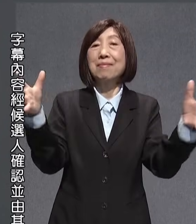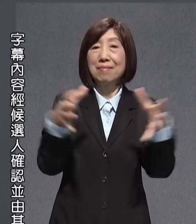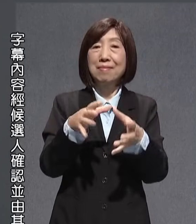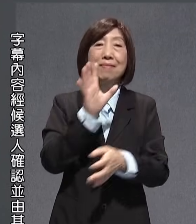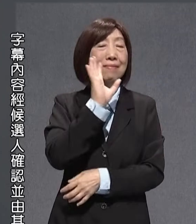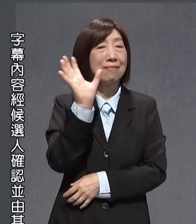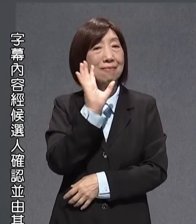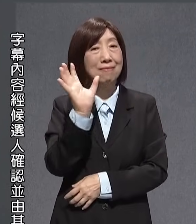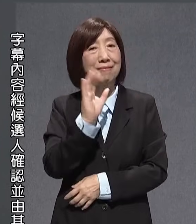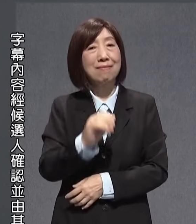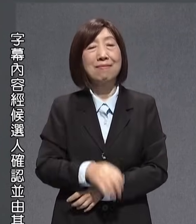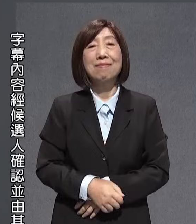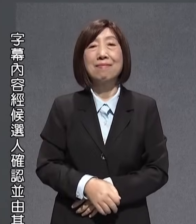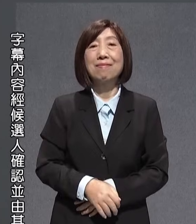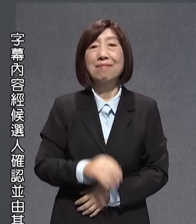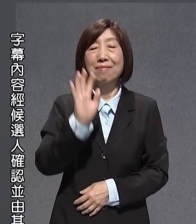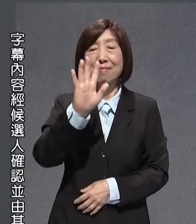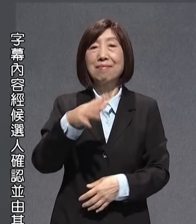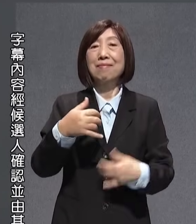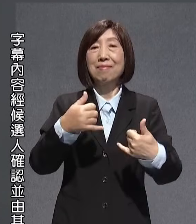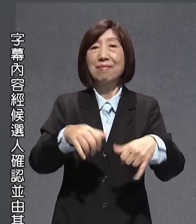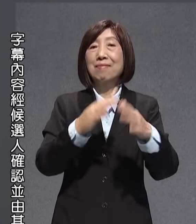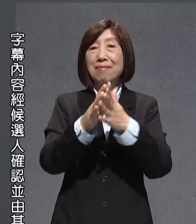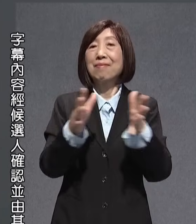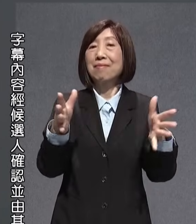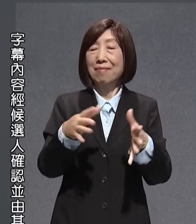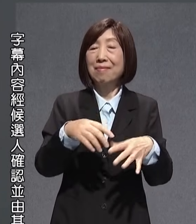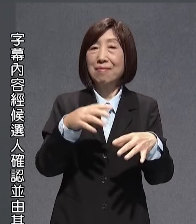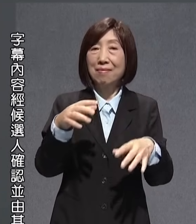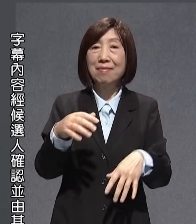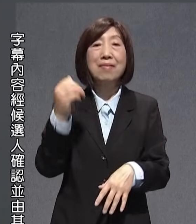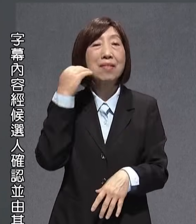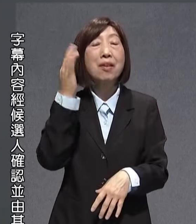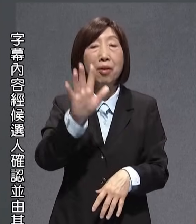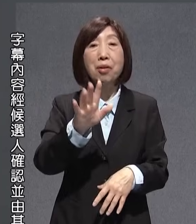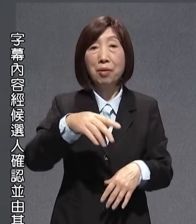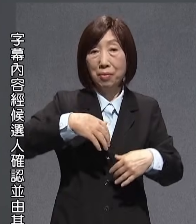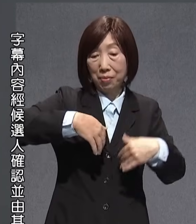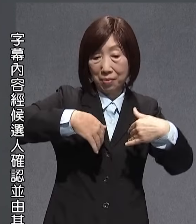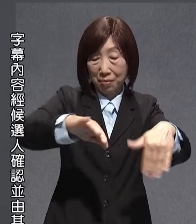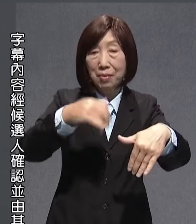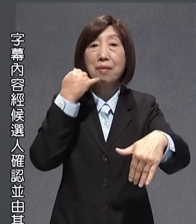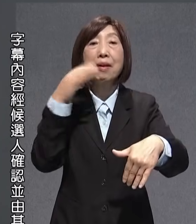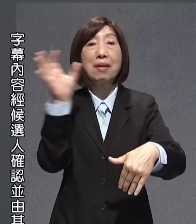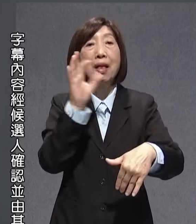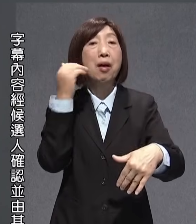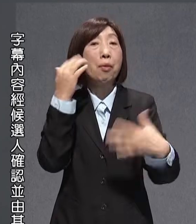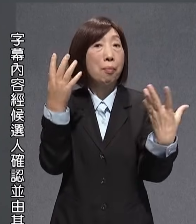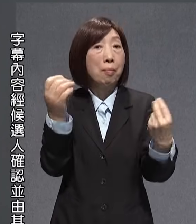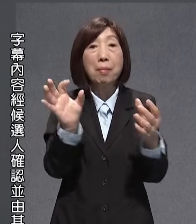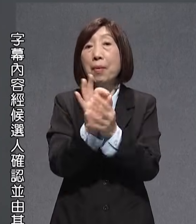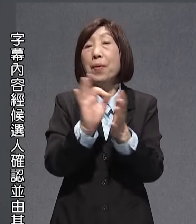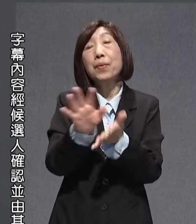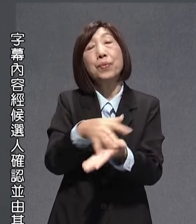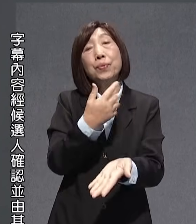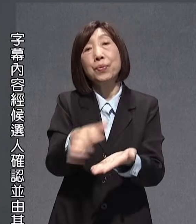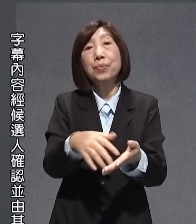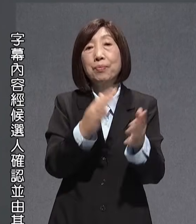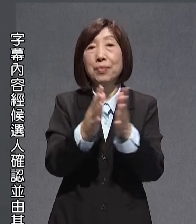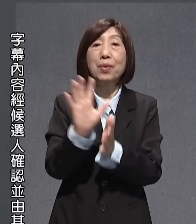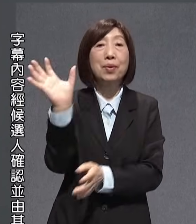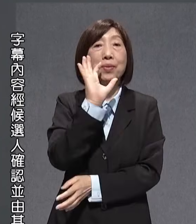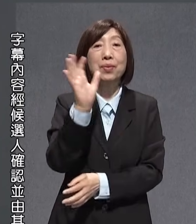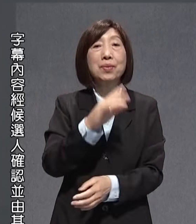歌，有路咱沿路唱歌，无路咱聊起过年，咱唱出着世世代